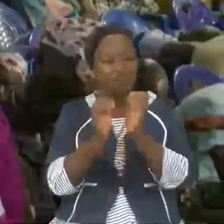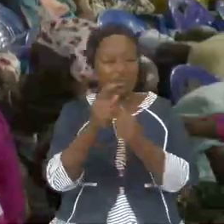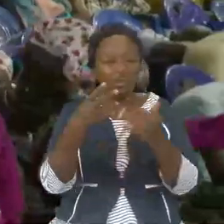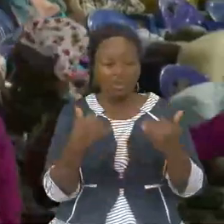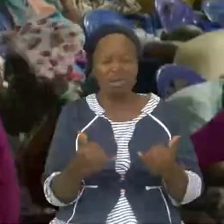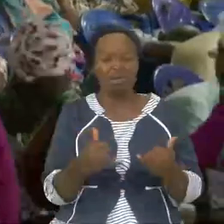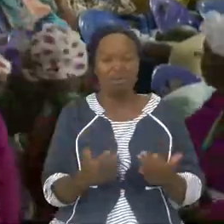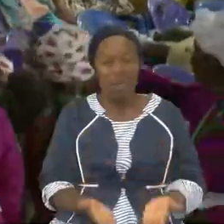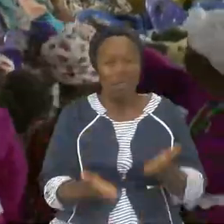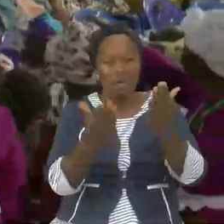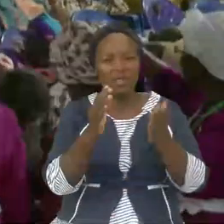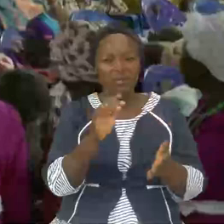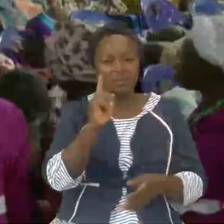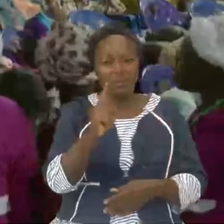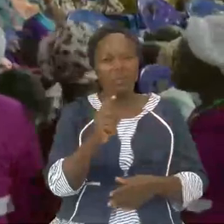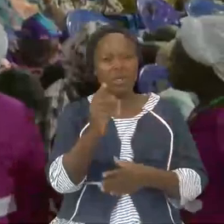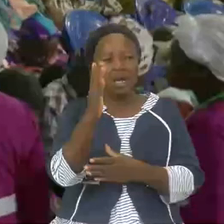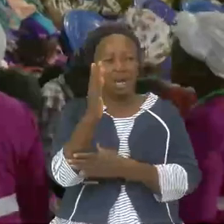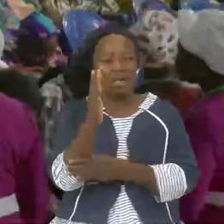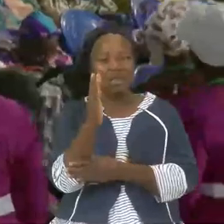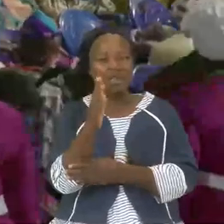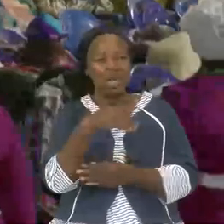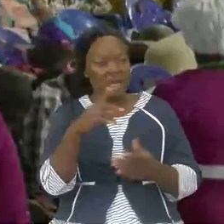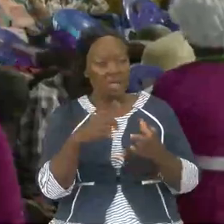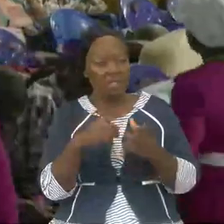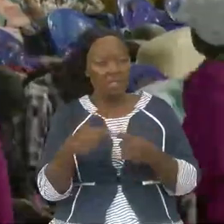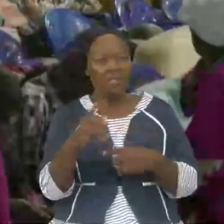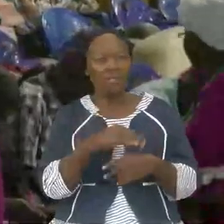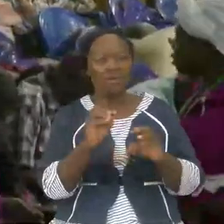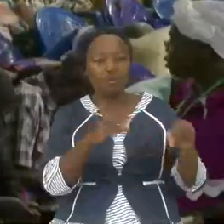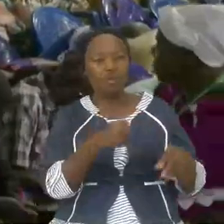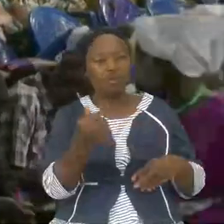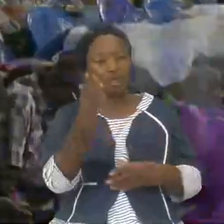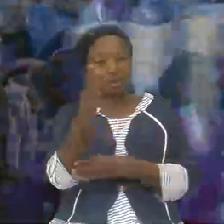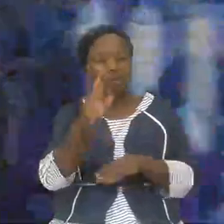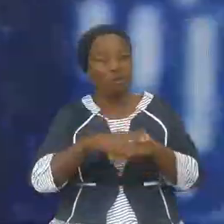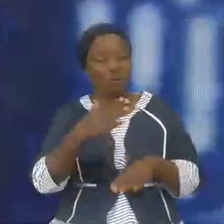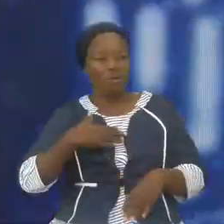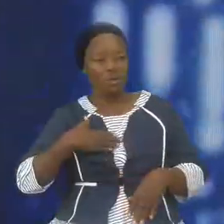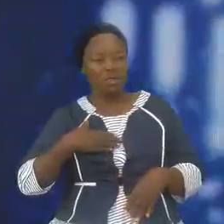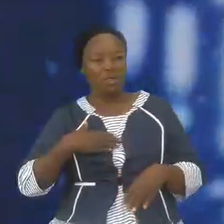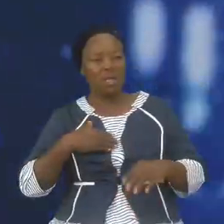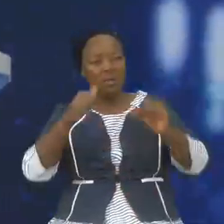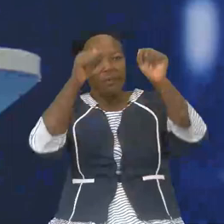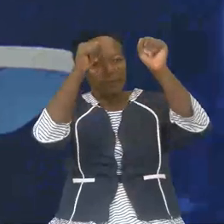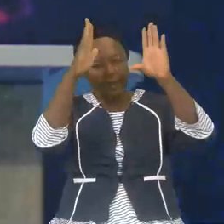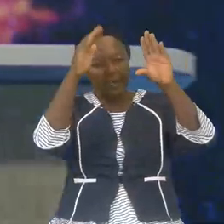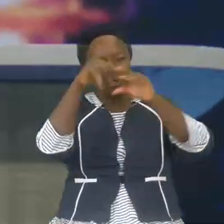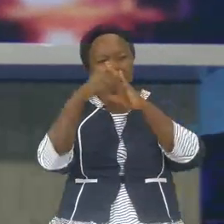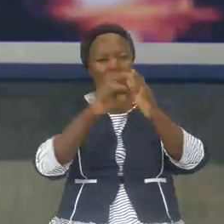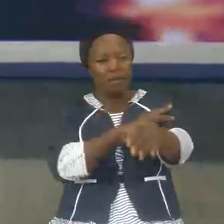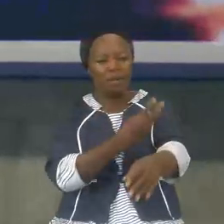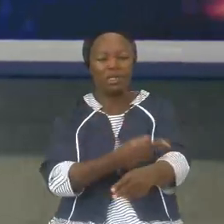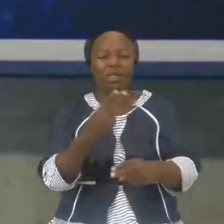maintenant. Levez une main et mettez l'autre main sur votre, mettez l'autre main à votre